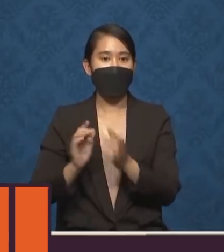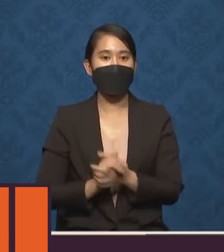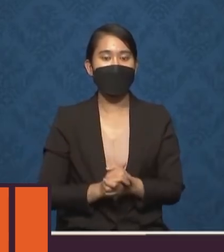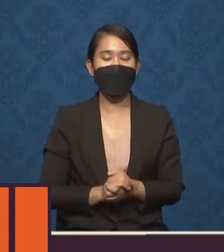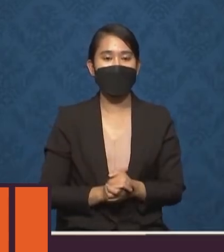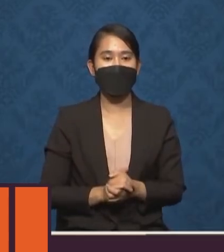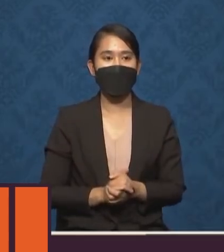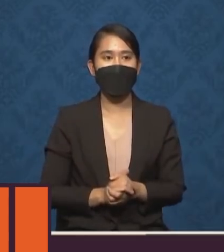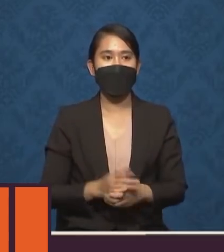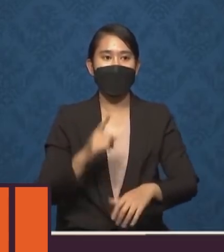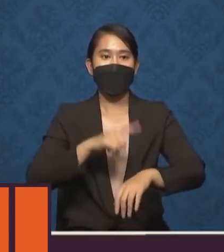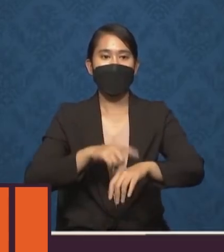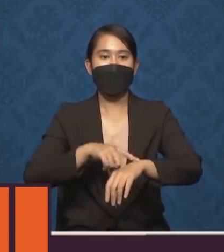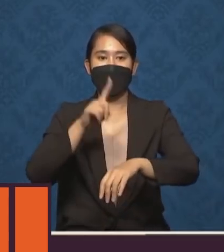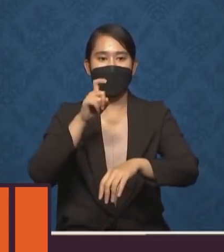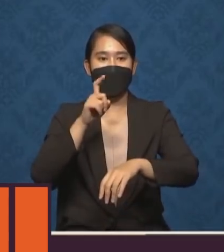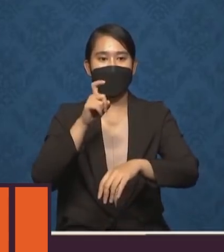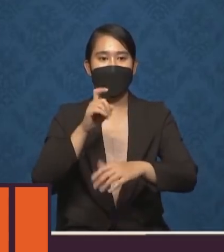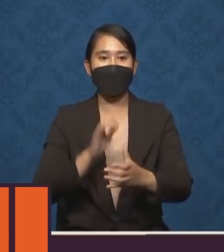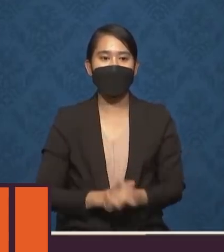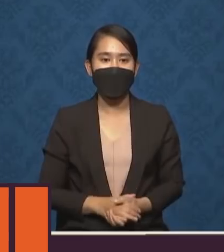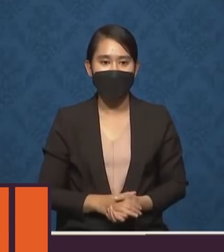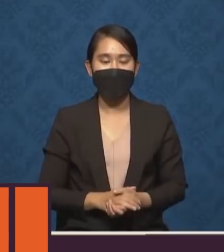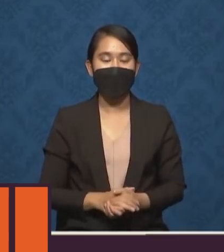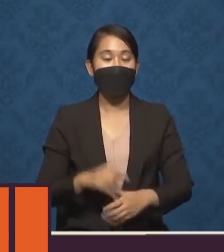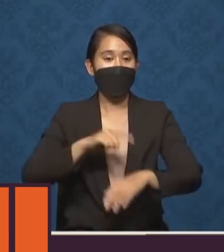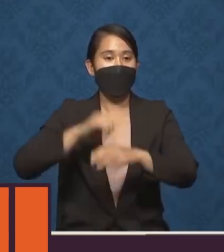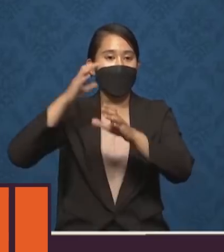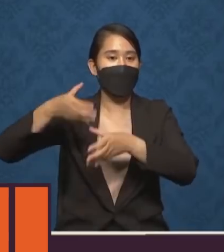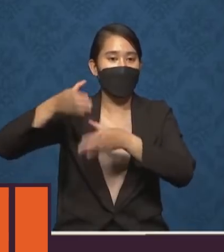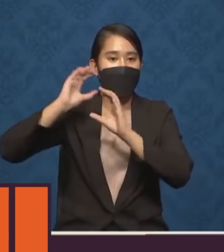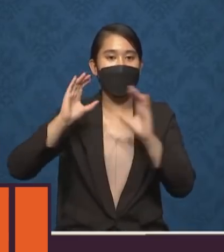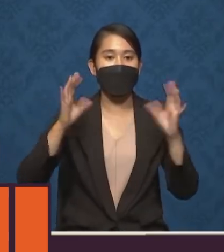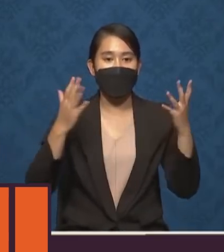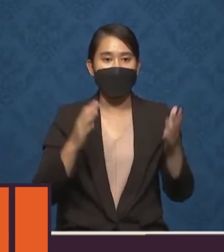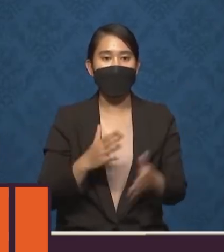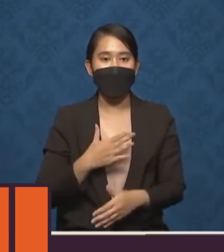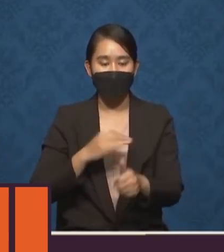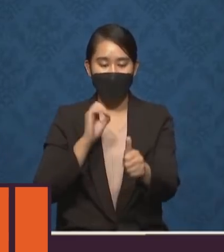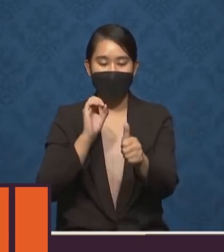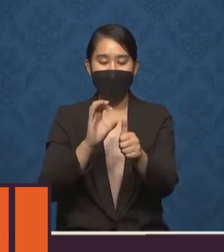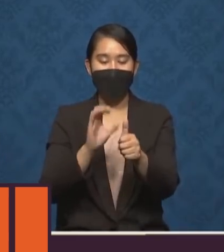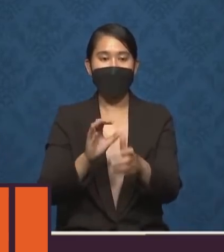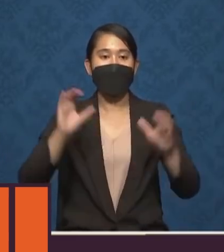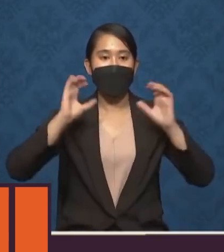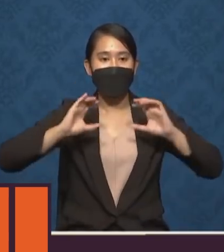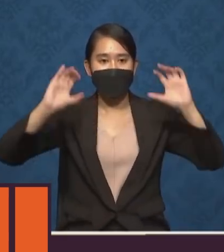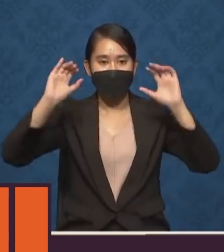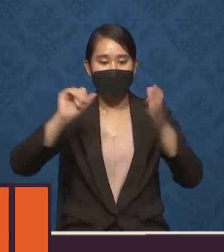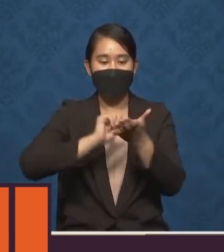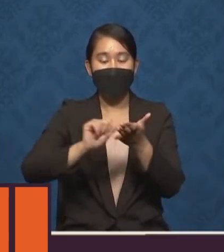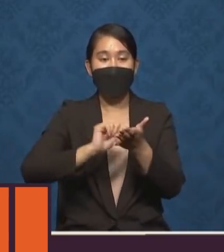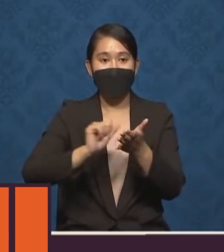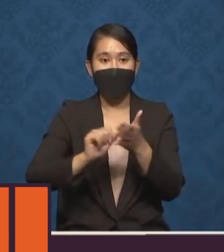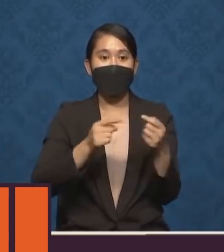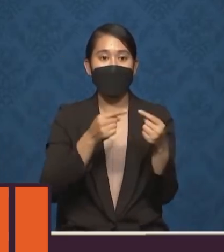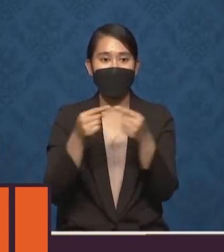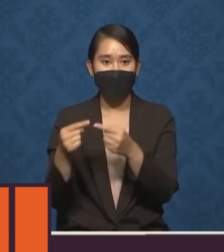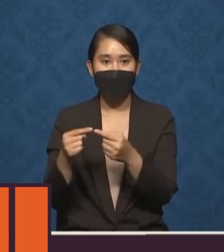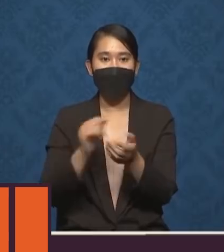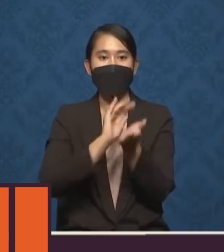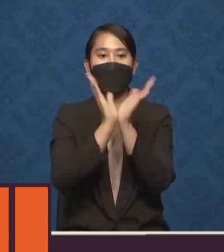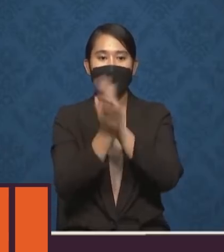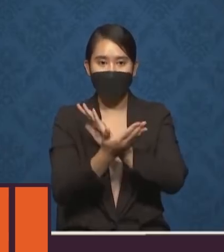ได้สูญเสียไปอย่างไม่มีวันหวนกลับอีกแล้วทุกวันนี้คือข้อเสนอที่ผมอยากจะให้รัฐบาลนำไปปฏิรูปเพราะคำว่าปฏิรูป